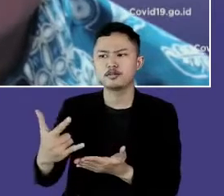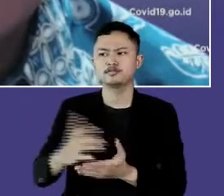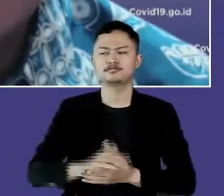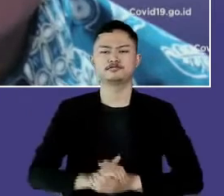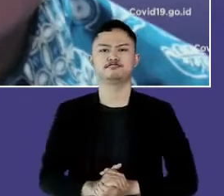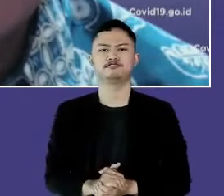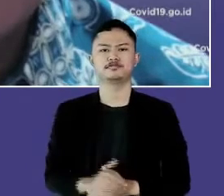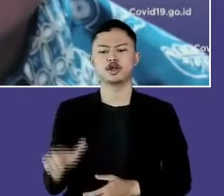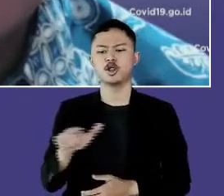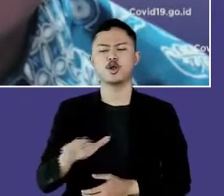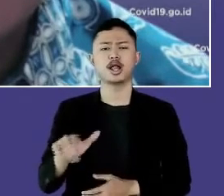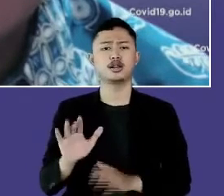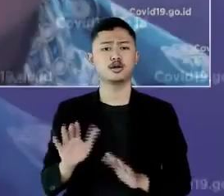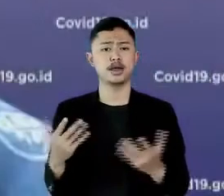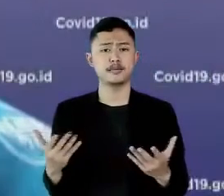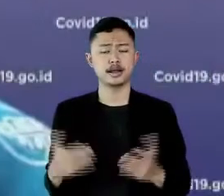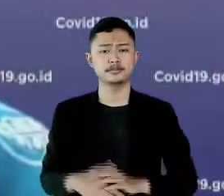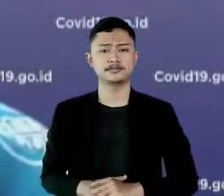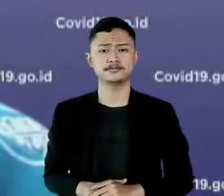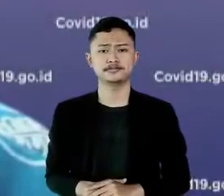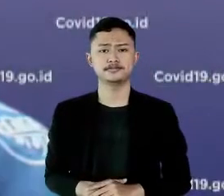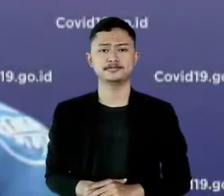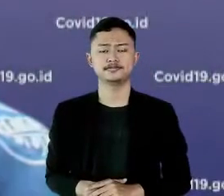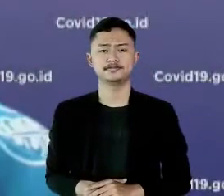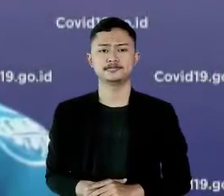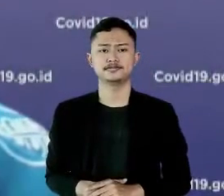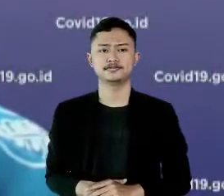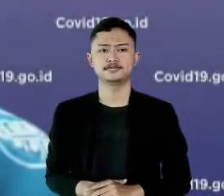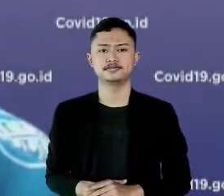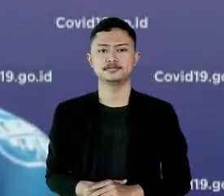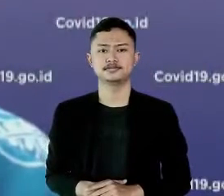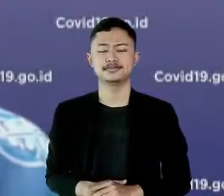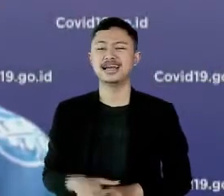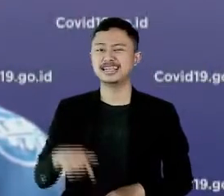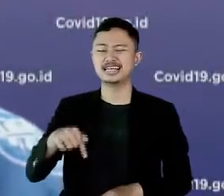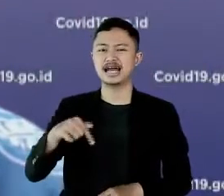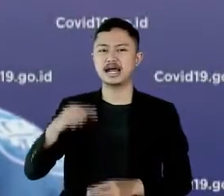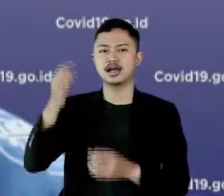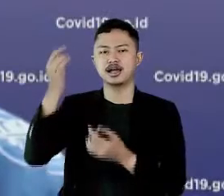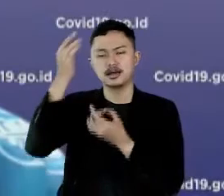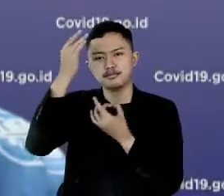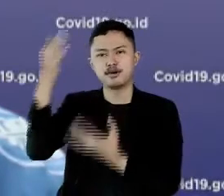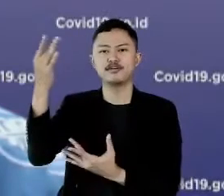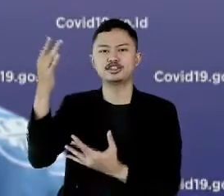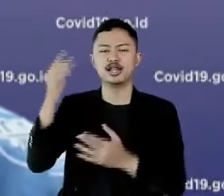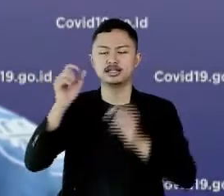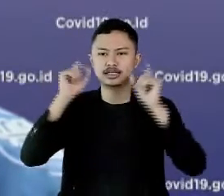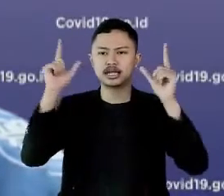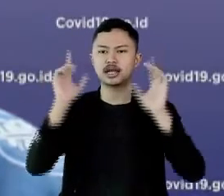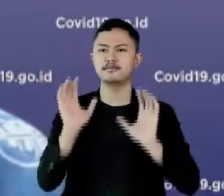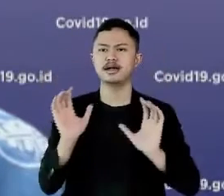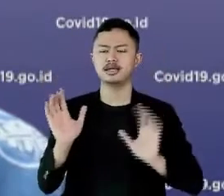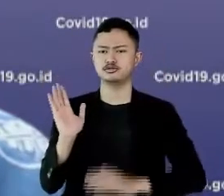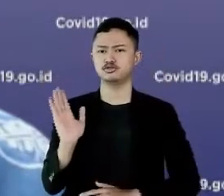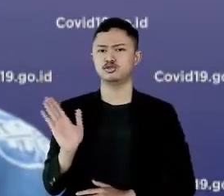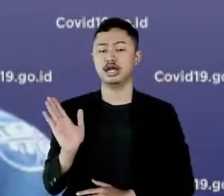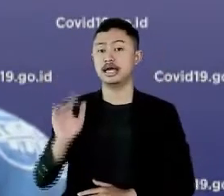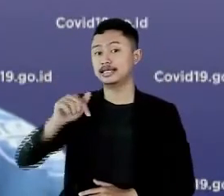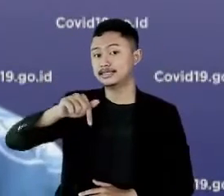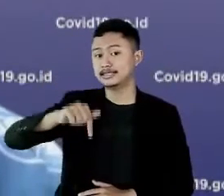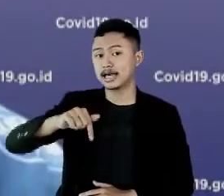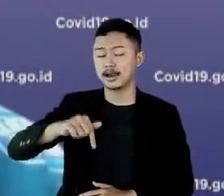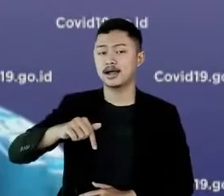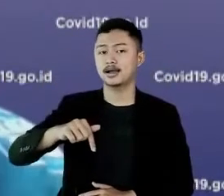Ya, jadi sekarang banyak ahli maupun banyak negara yang menyadari kalau saat